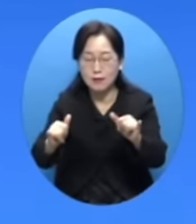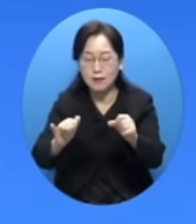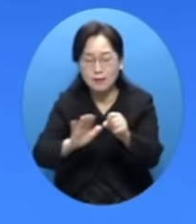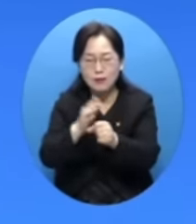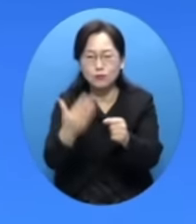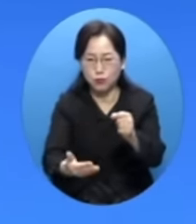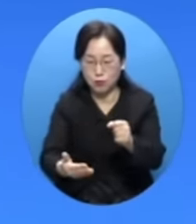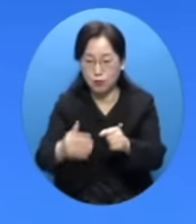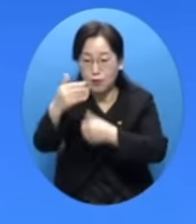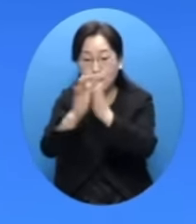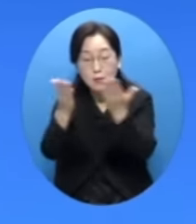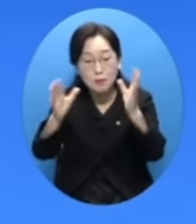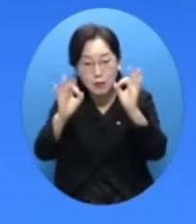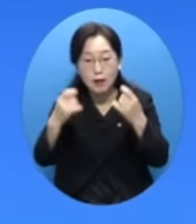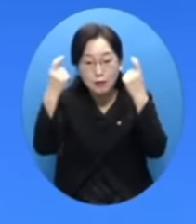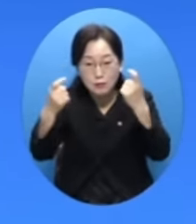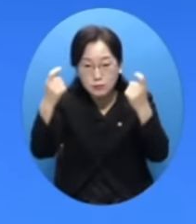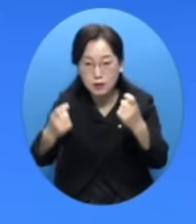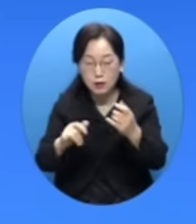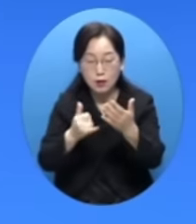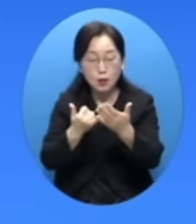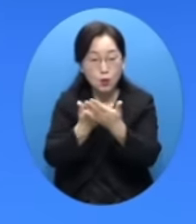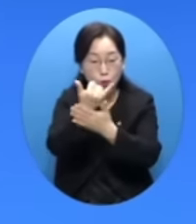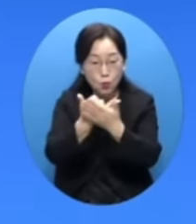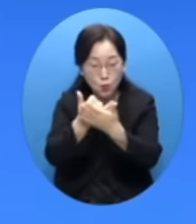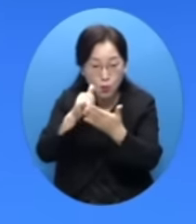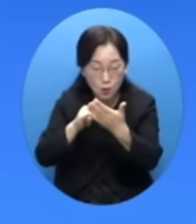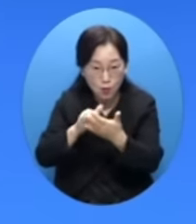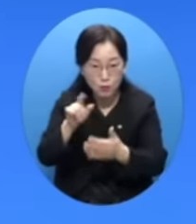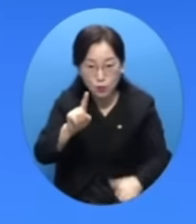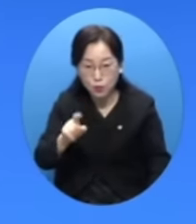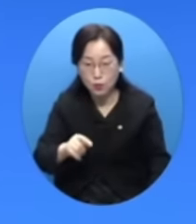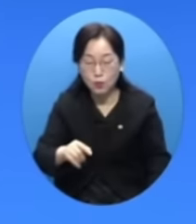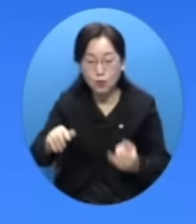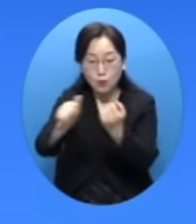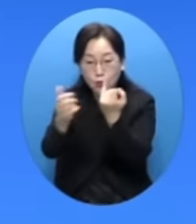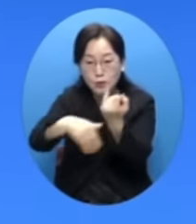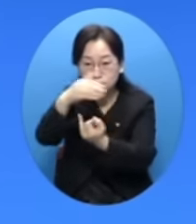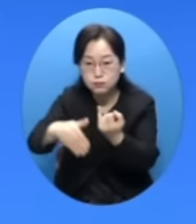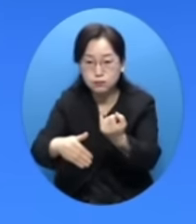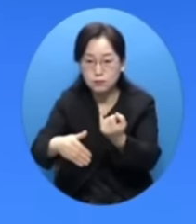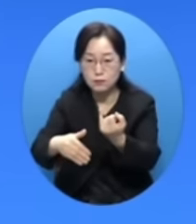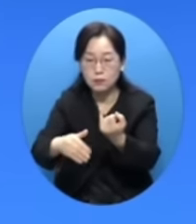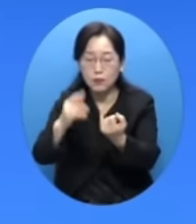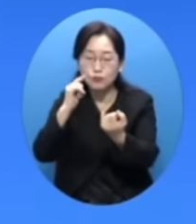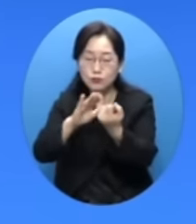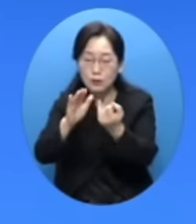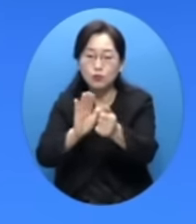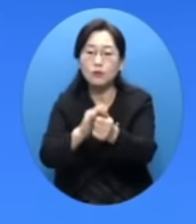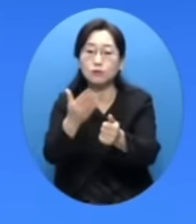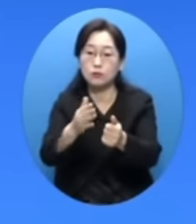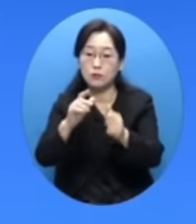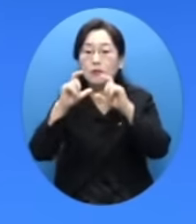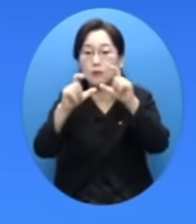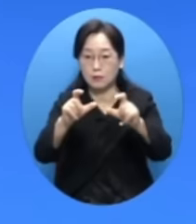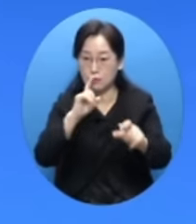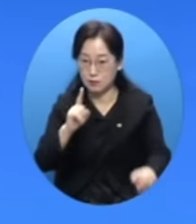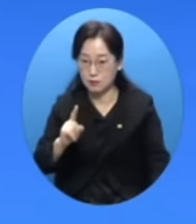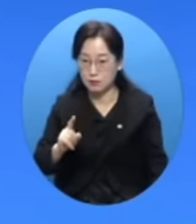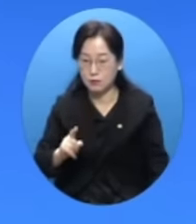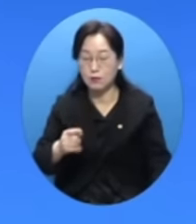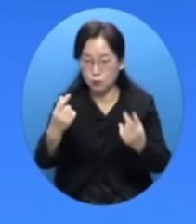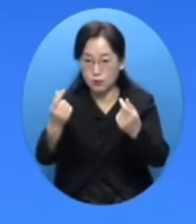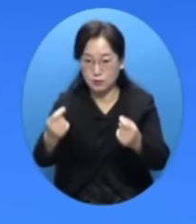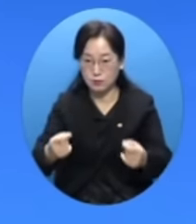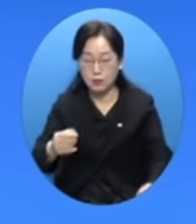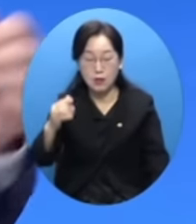나그네와 고아와 과부를 돌보라고 했는데 우리가 그들을 품지 않으면 안 되는 것입니다. 우리 대한민국이 일제 35년 동안